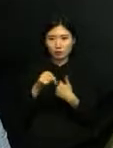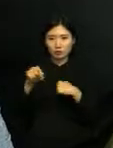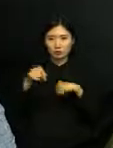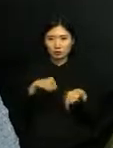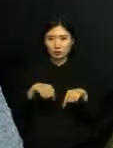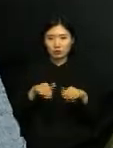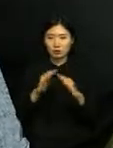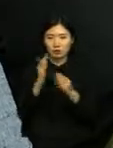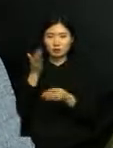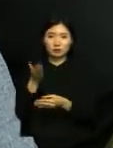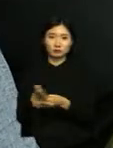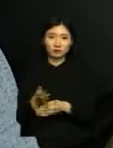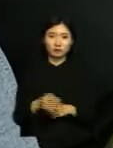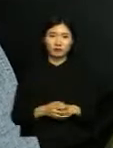정책이 세워지고 있습니다